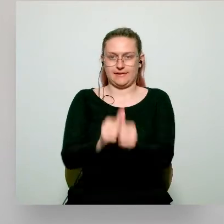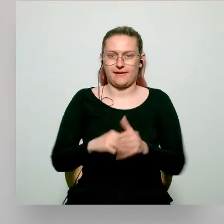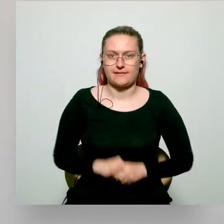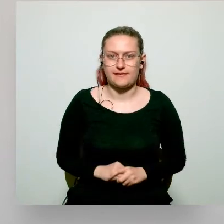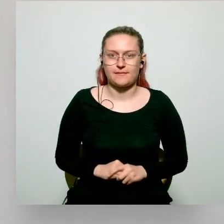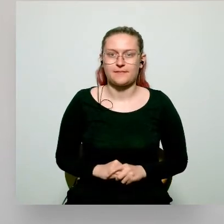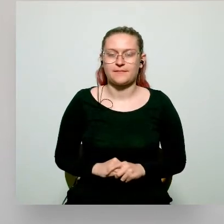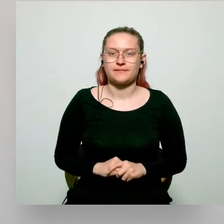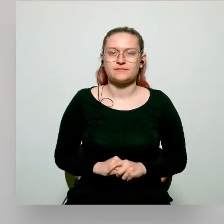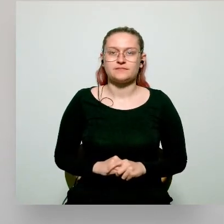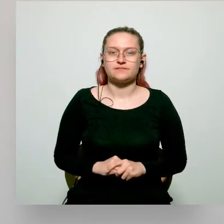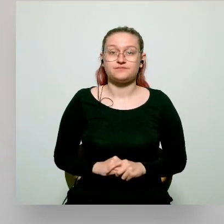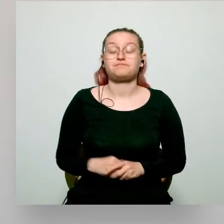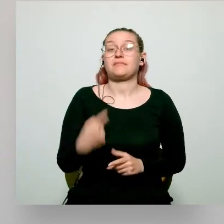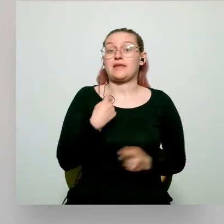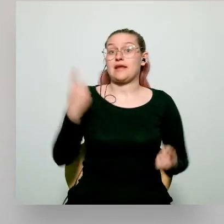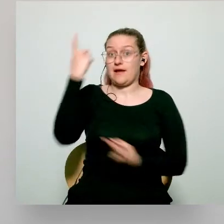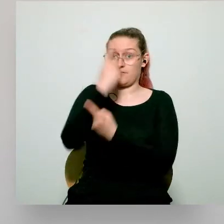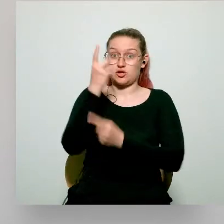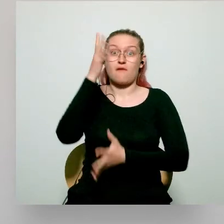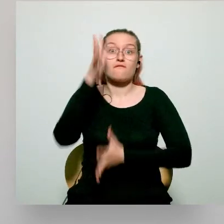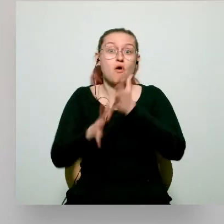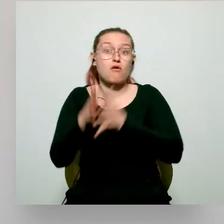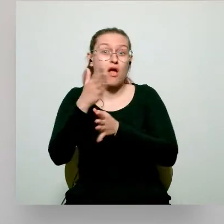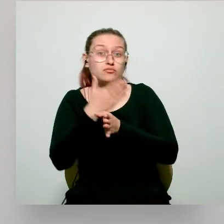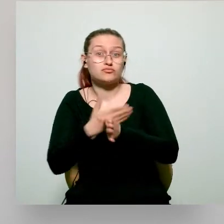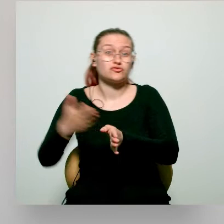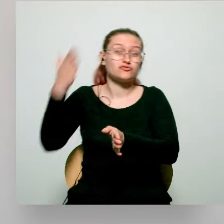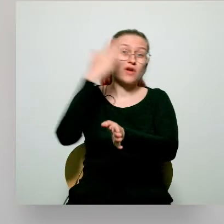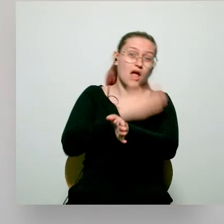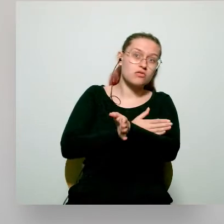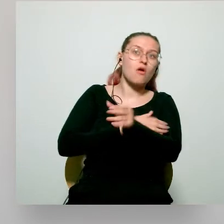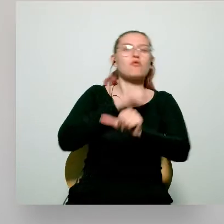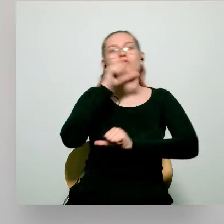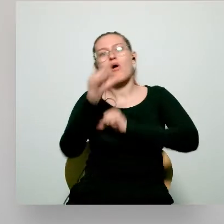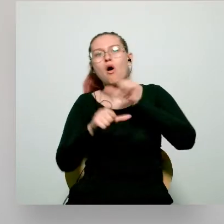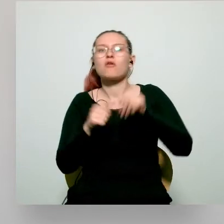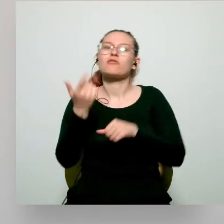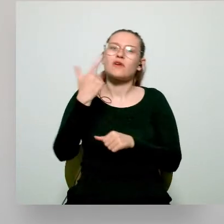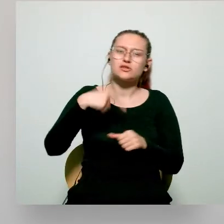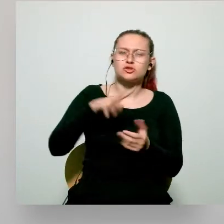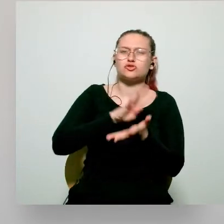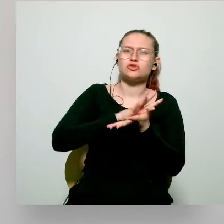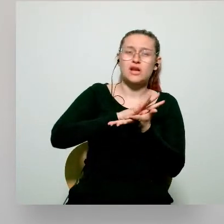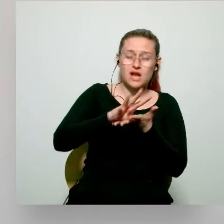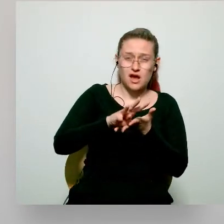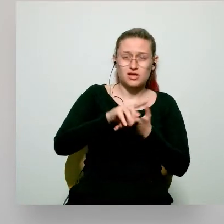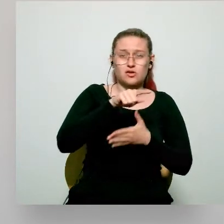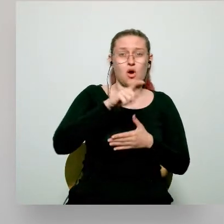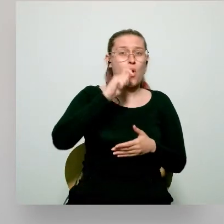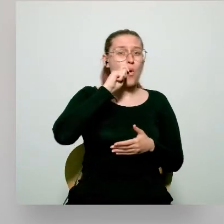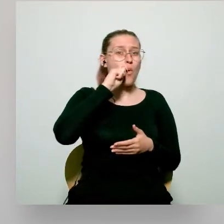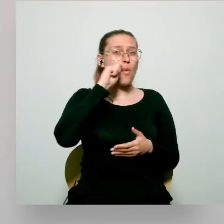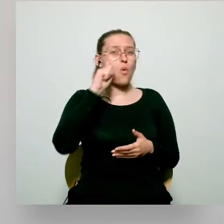Otóż sądzę, że Ukraina zarówno przed wojną, jeszcze w roku 2014, to jest absolutnie